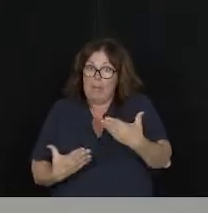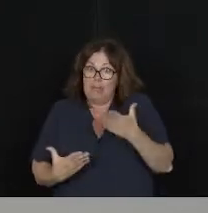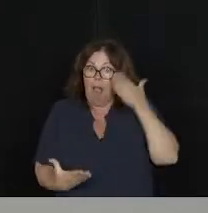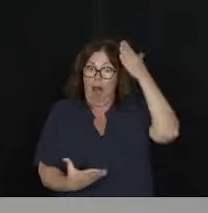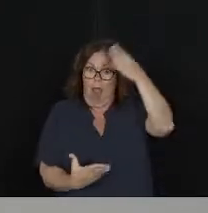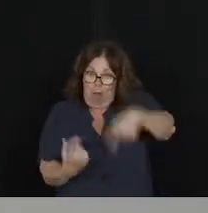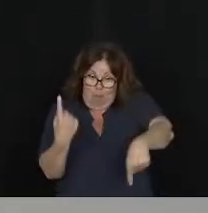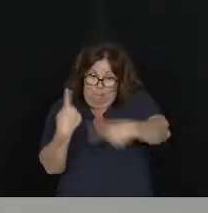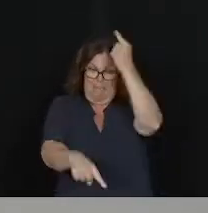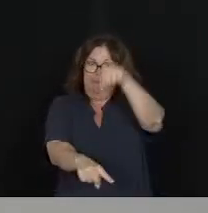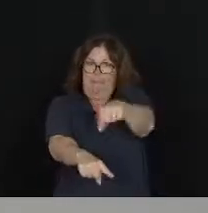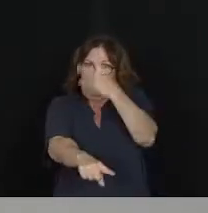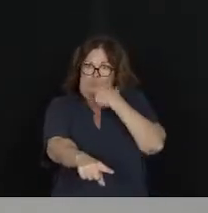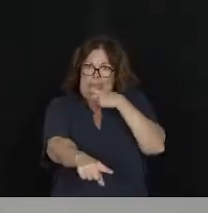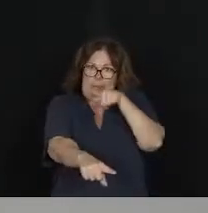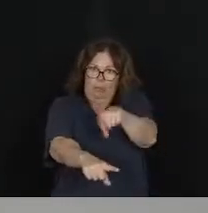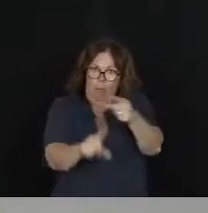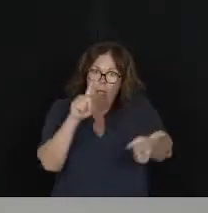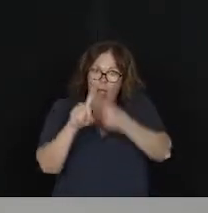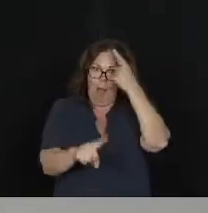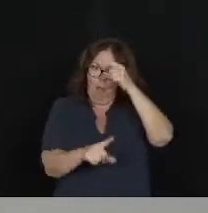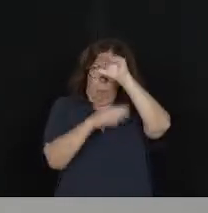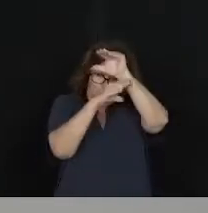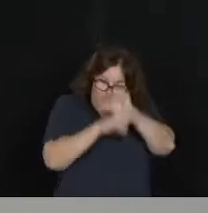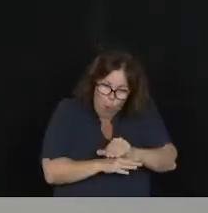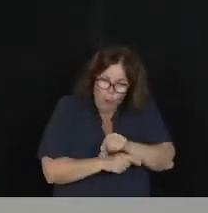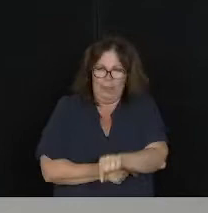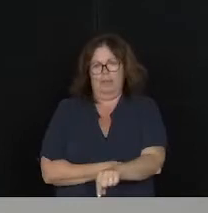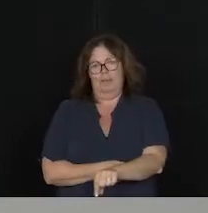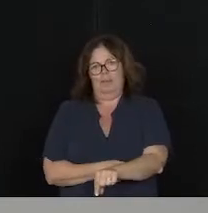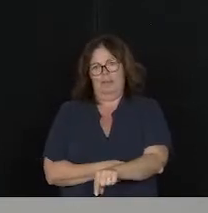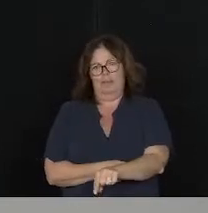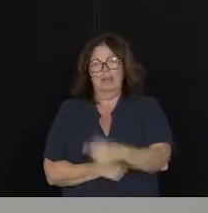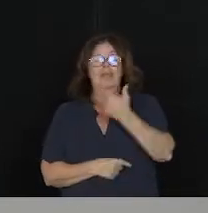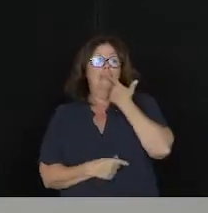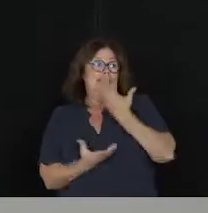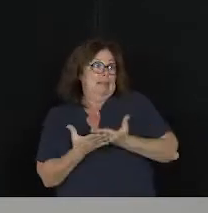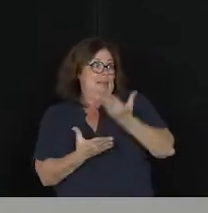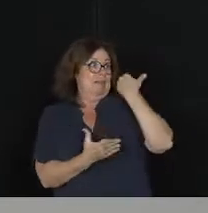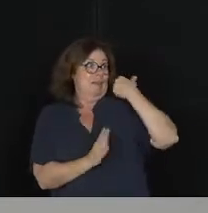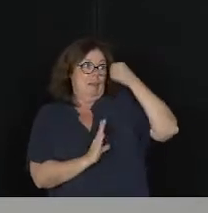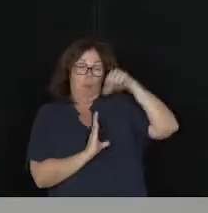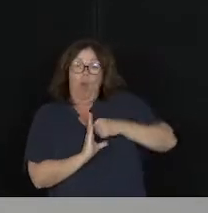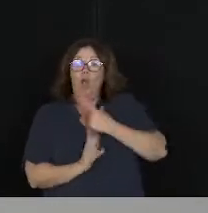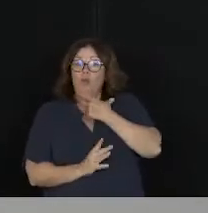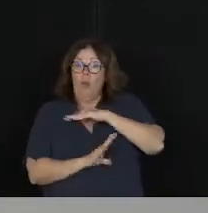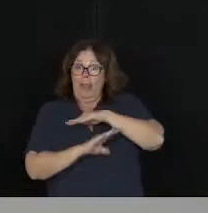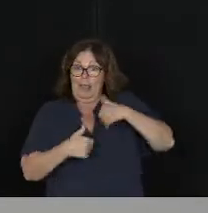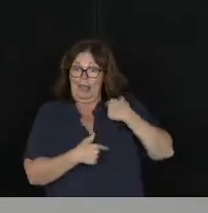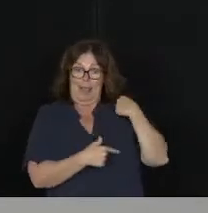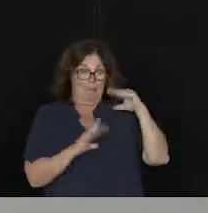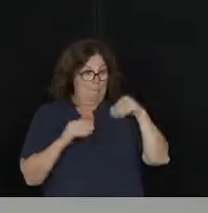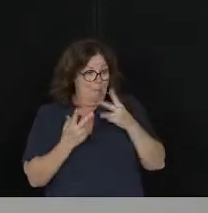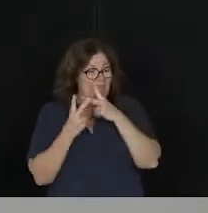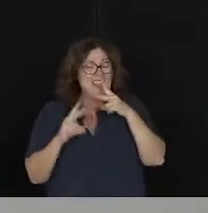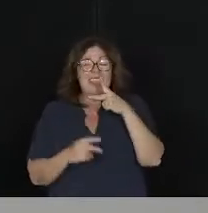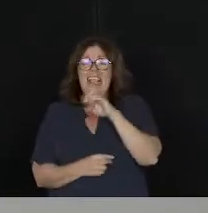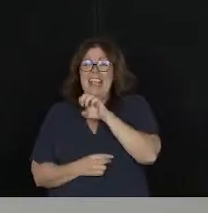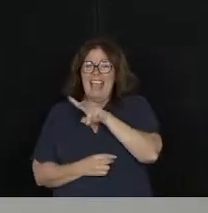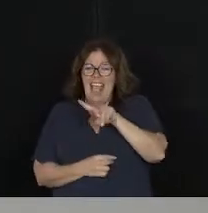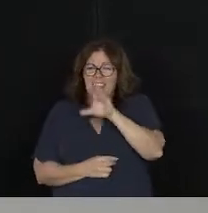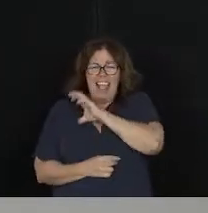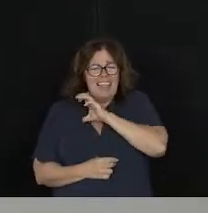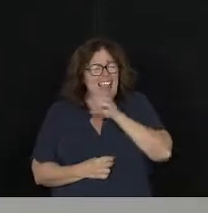lire la volonté des autorités politiques et académiques de Kiev dès le mois de juin dernier de rouvrir les écoles de la ville au prix d'un énorme